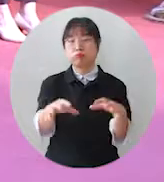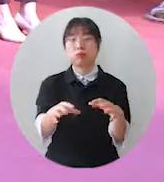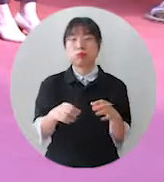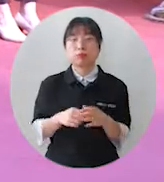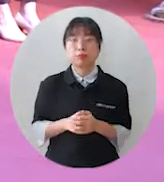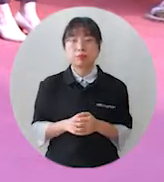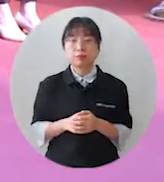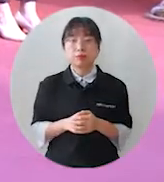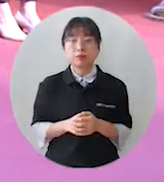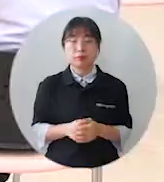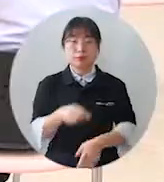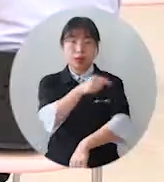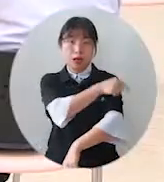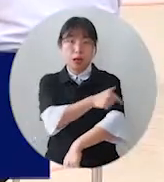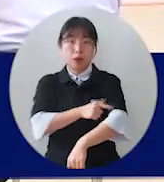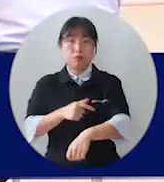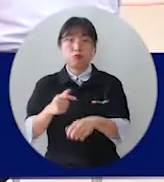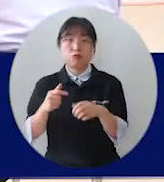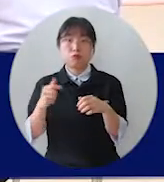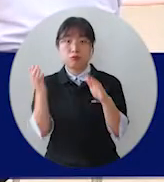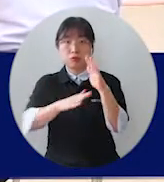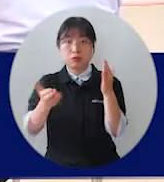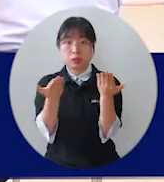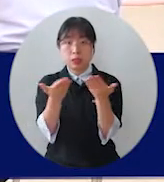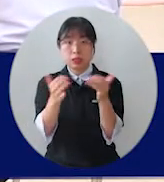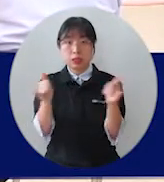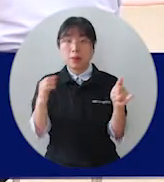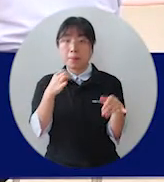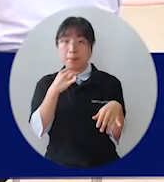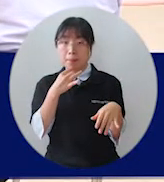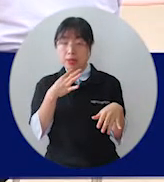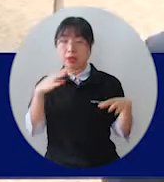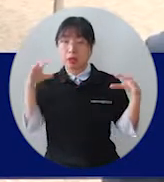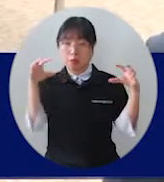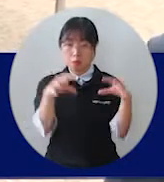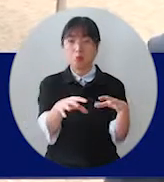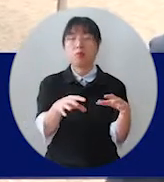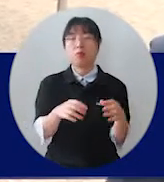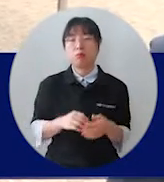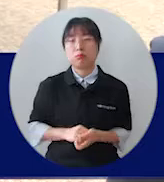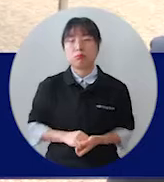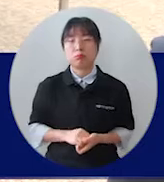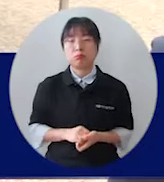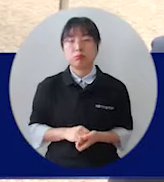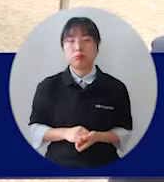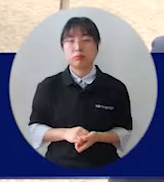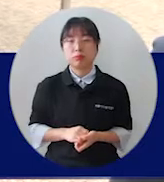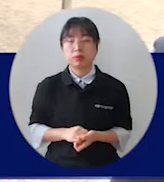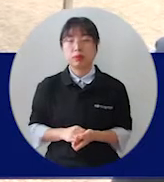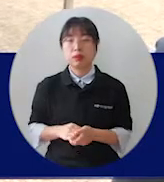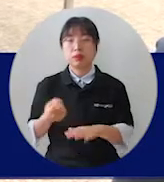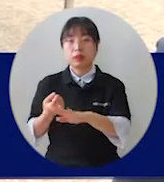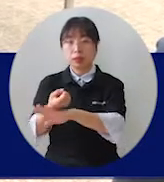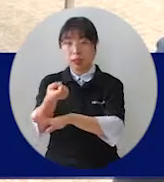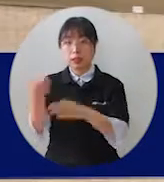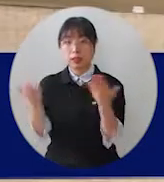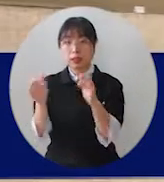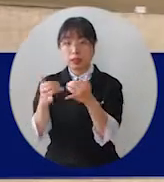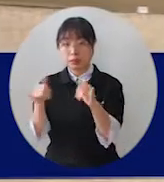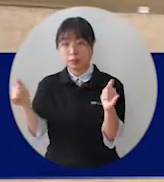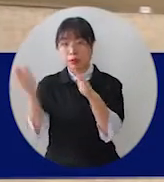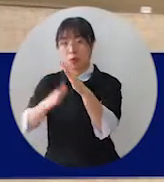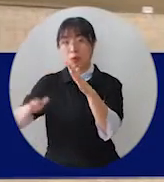상황에 발맞춰 최소한의 간부 공무원을 제외한 전 직원들은 각 부서에서 화면을 통해 영상을